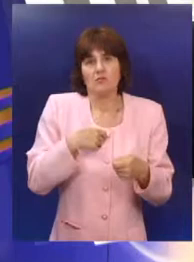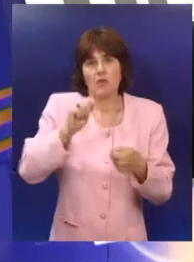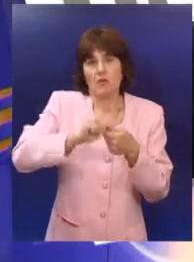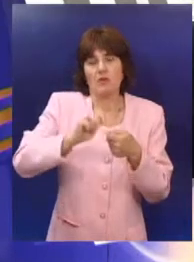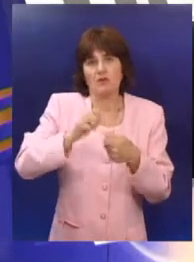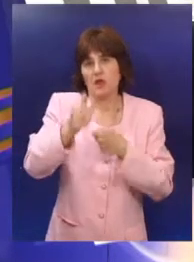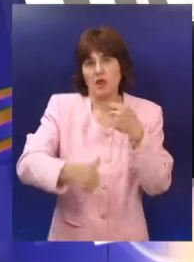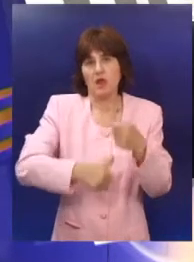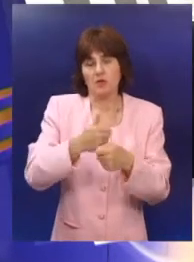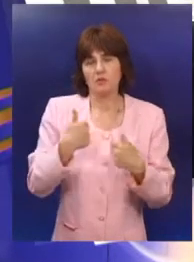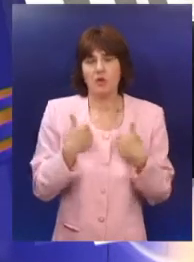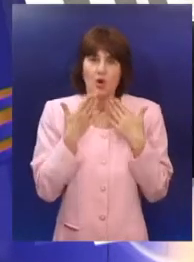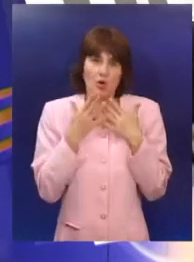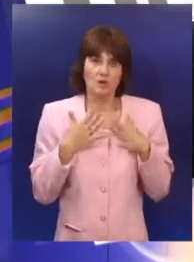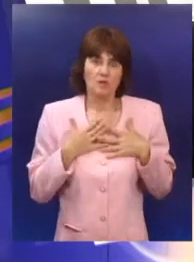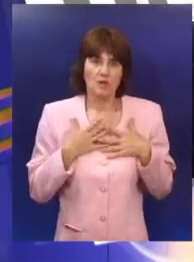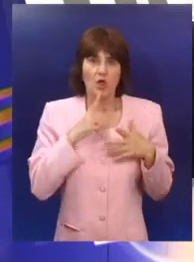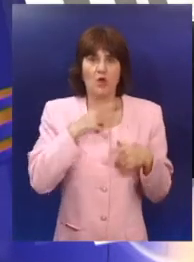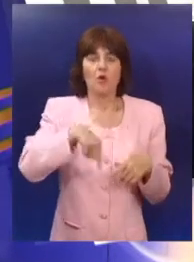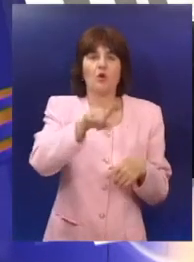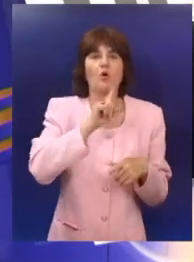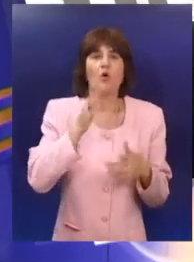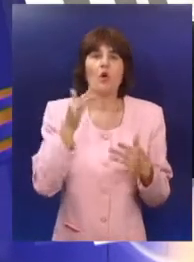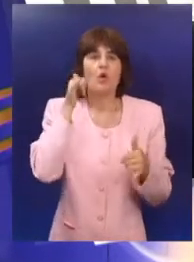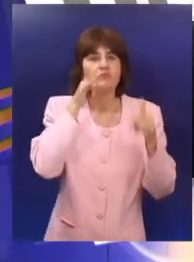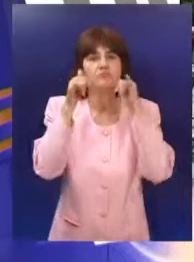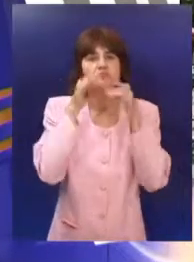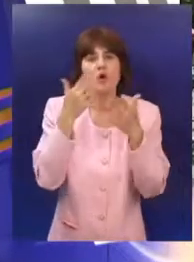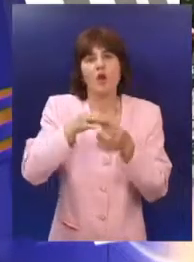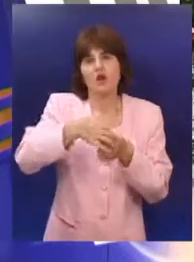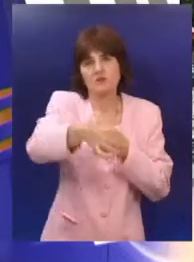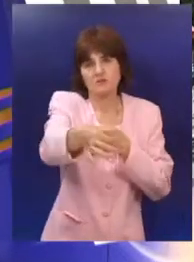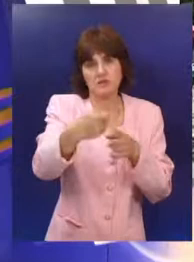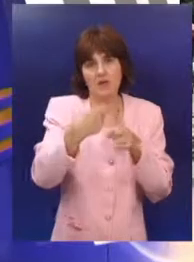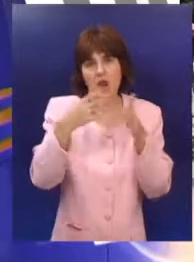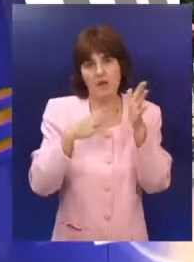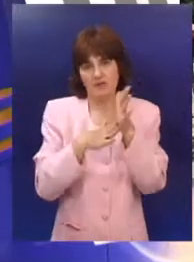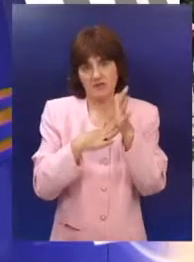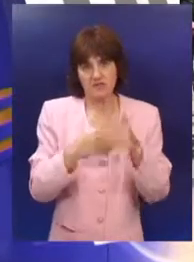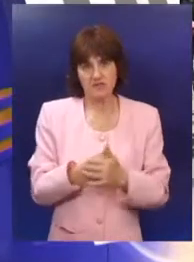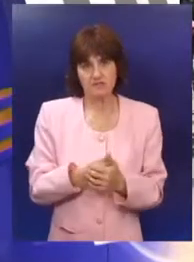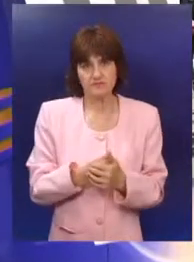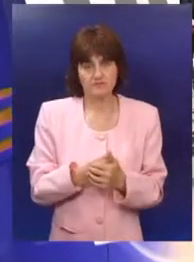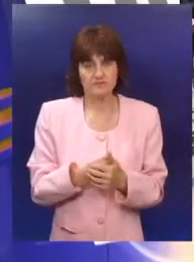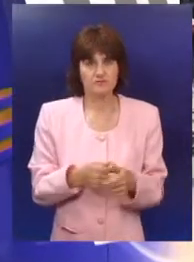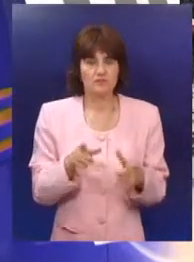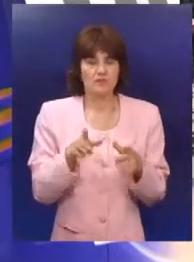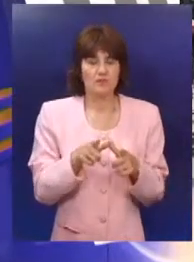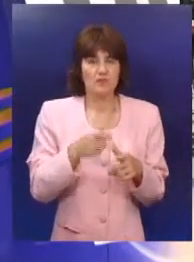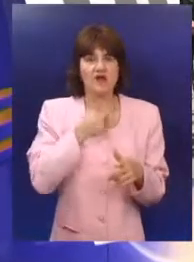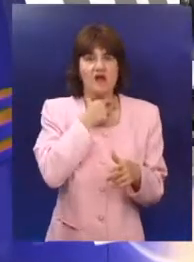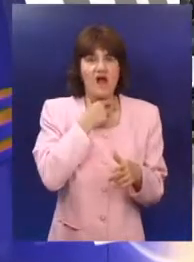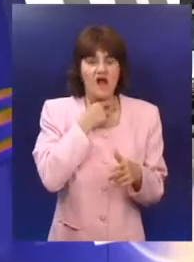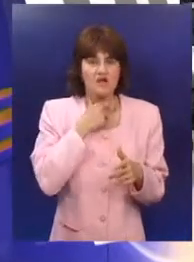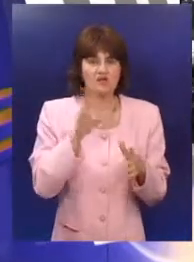otplatio se za recimo godinu dana, sad zavisi koliko putuje od kilometraža. Tečni naftni gas u Subotici se u automobile